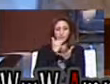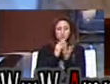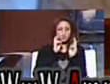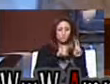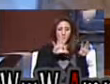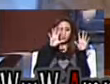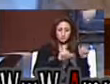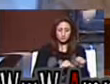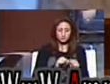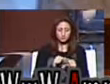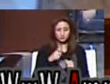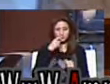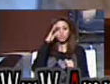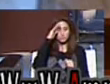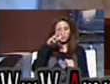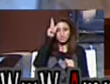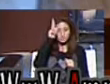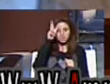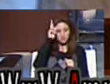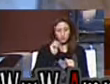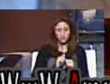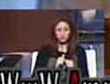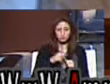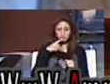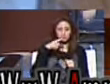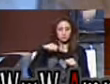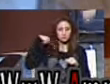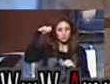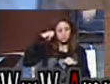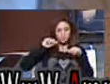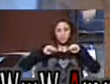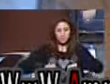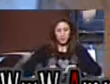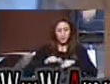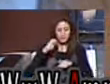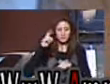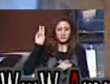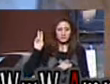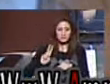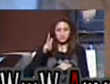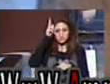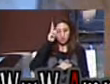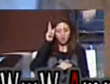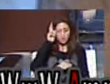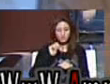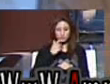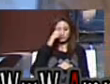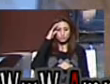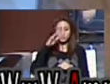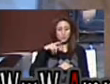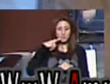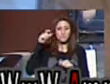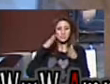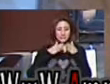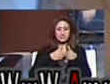شكرا جزيلا الزميل الصحفي الاستاذ احمد سليم مدير مكتب صحيفة الاهرام في شمال سيناء. النهاردة ايضا تمكنت مديرية امن السويس